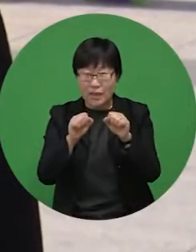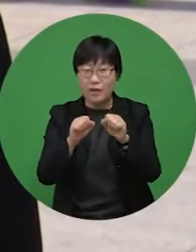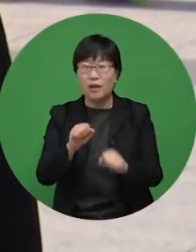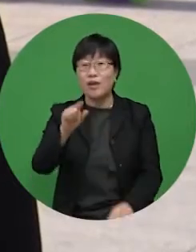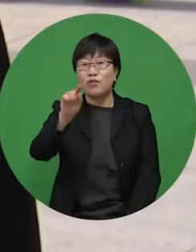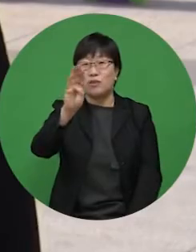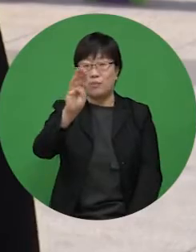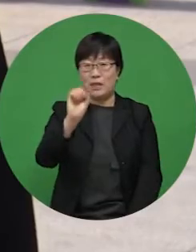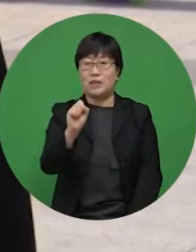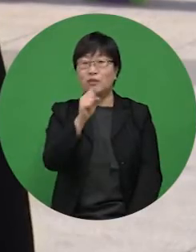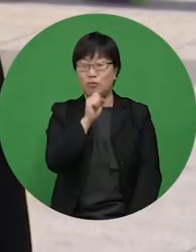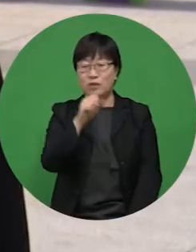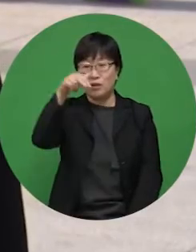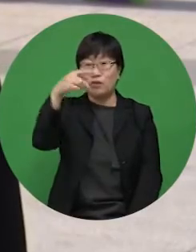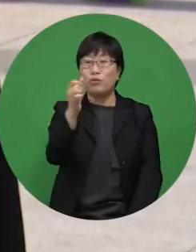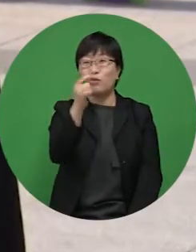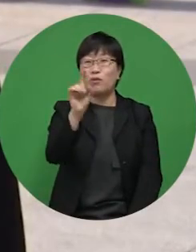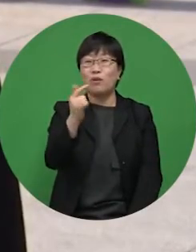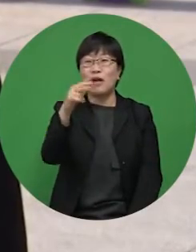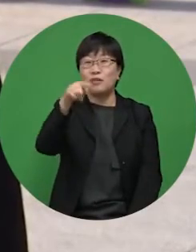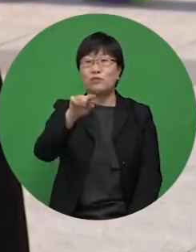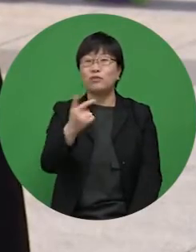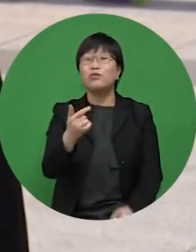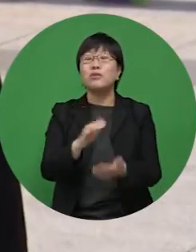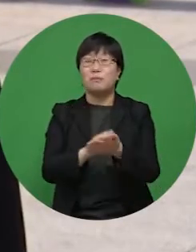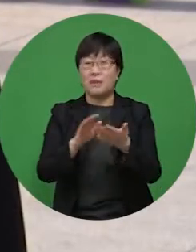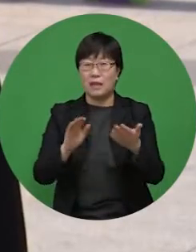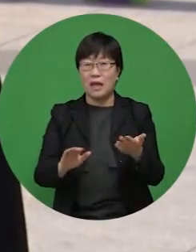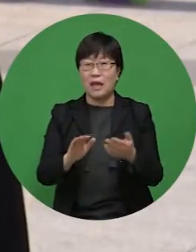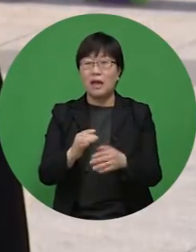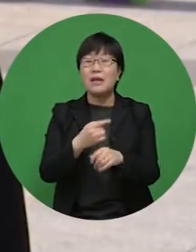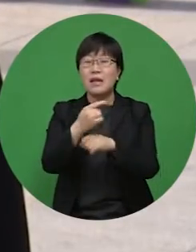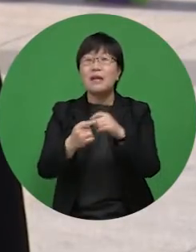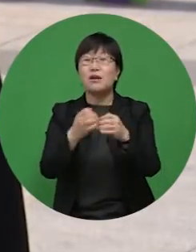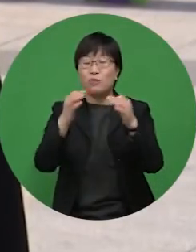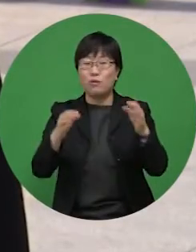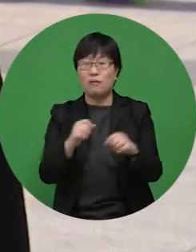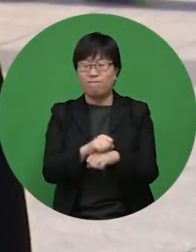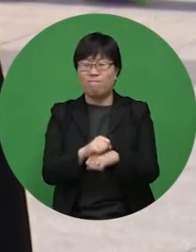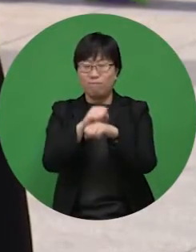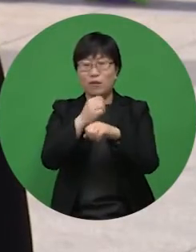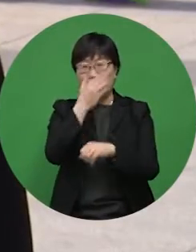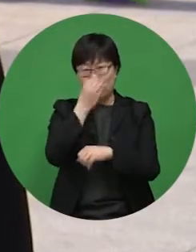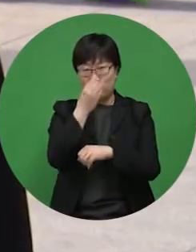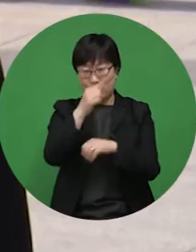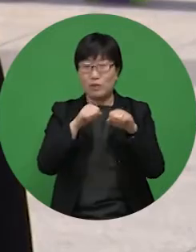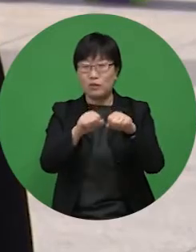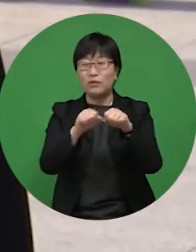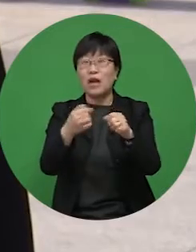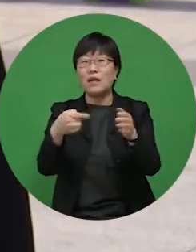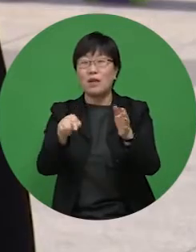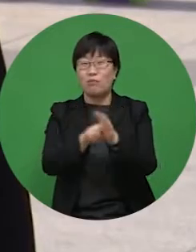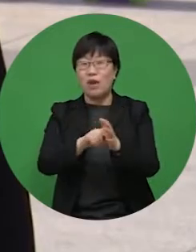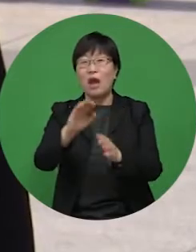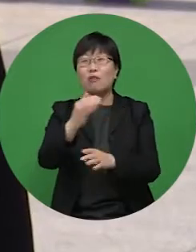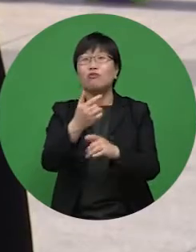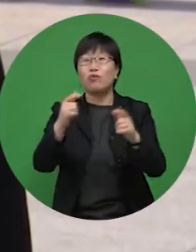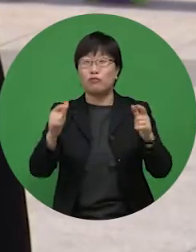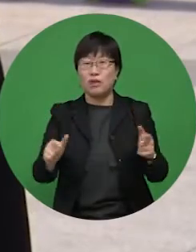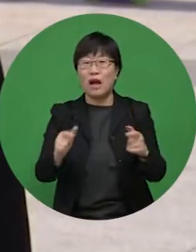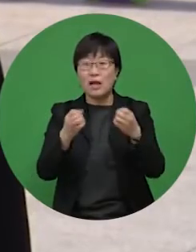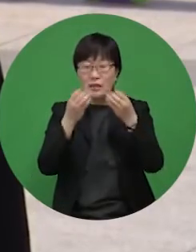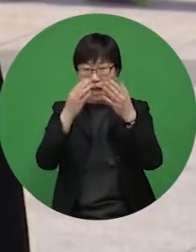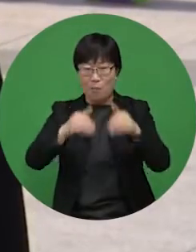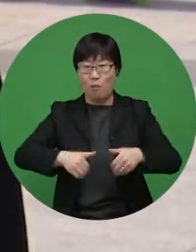안녕하세요. GBS 구민 리포터 조한순입니다. 지난 1년 동안 쌓였던 쓰레기를 청소하기 위해 구로구가